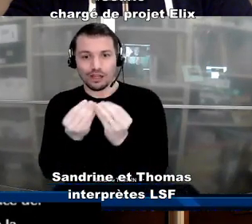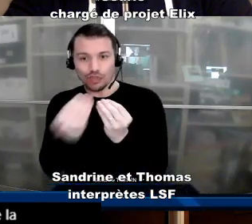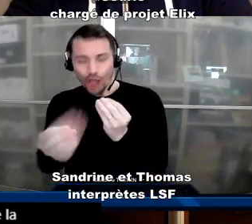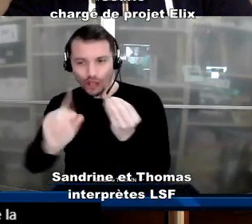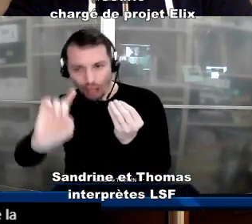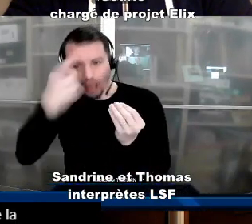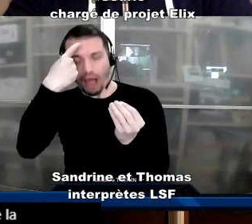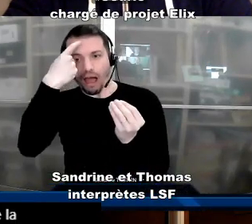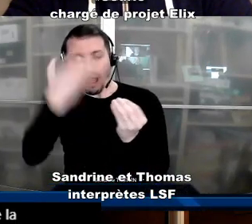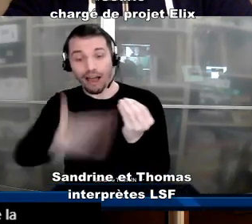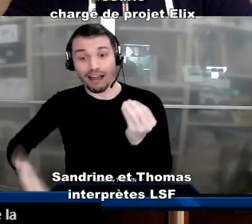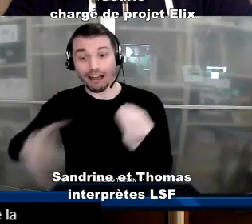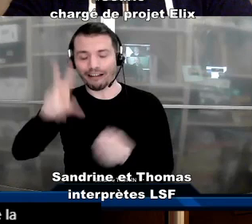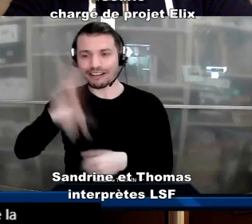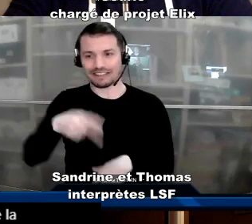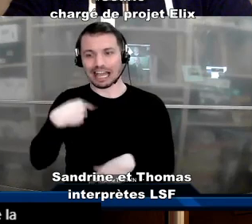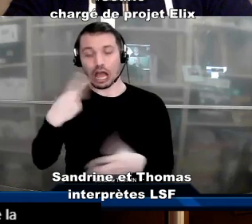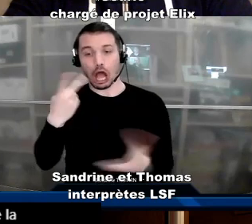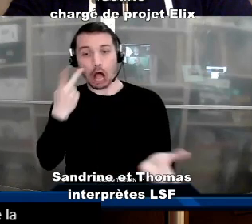on est plutôt surpris de se dire